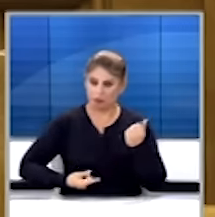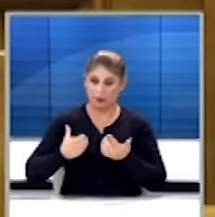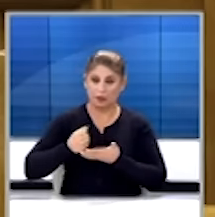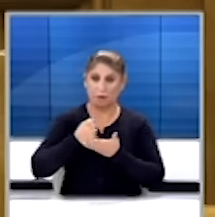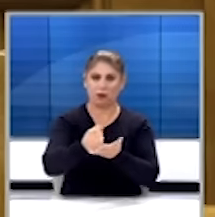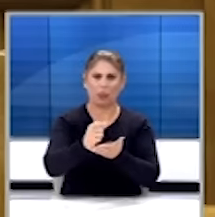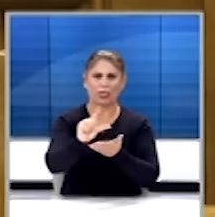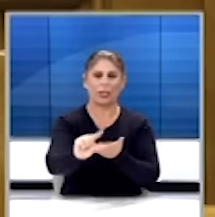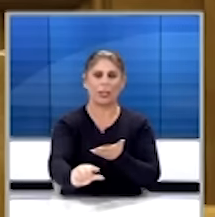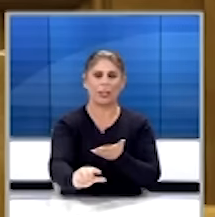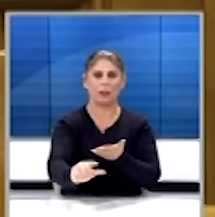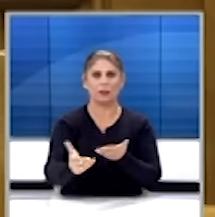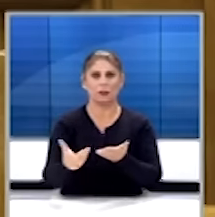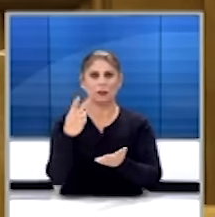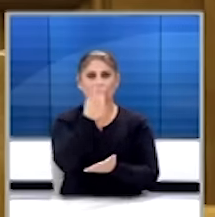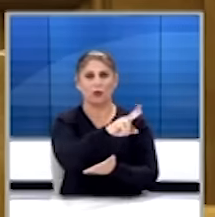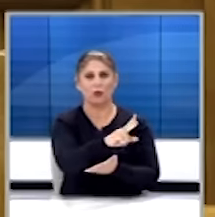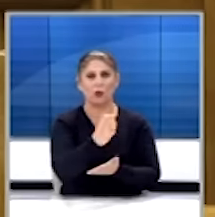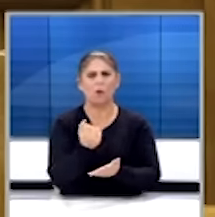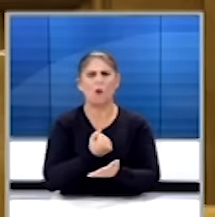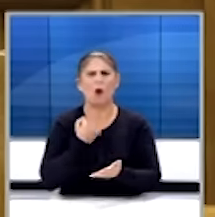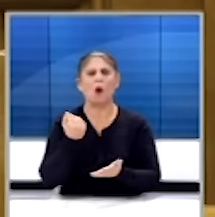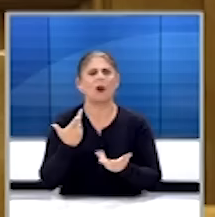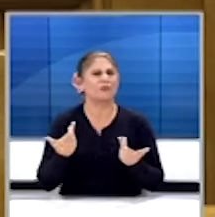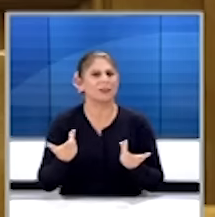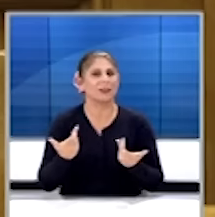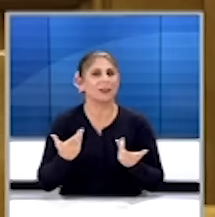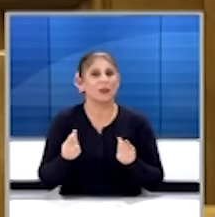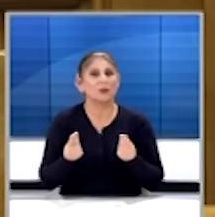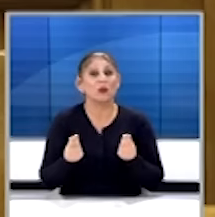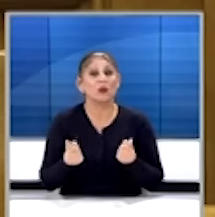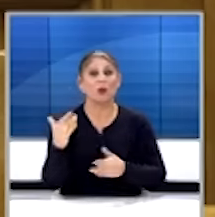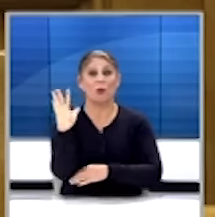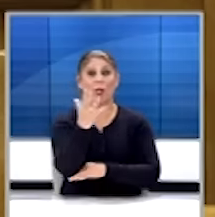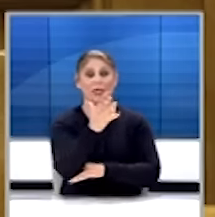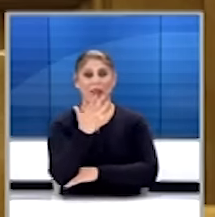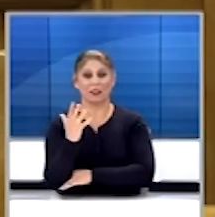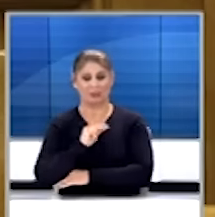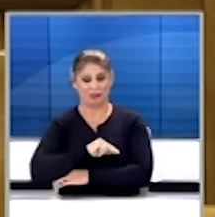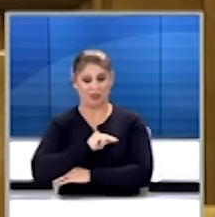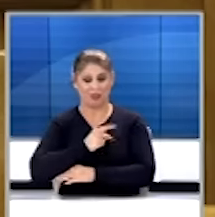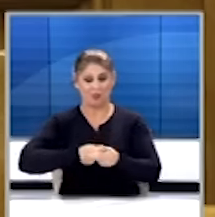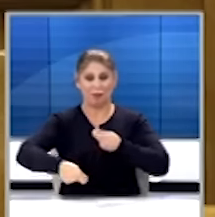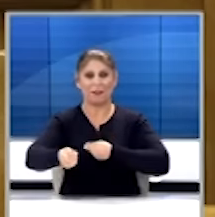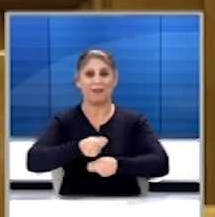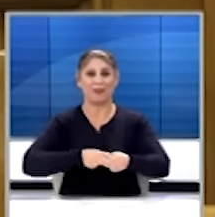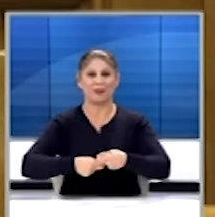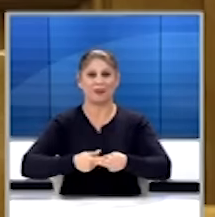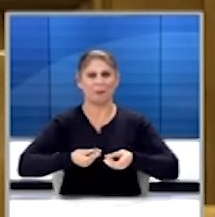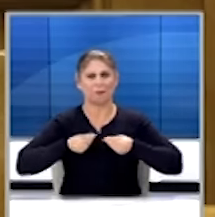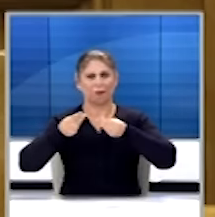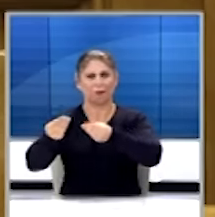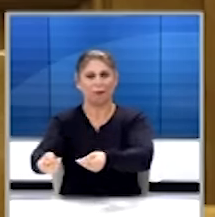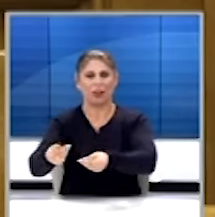ανύπαρκτη, γιατί ο δικός σας ο καημός είναι πώς θα κάνετε και τα δάση μια κερδοφόρα μπίζνα, παραδίδοντας